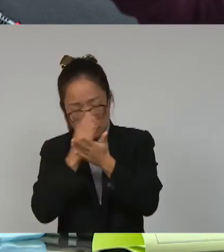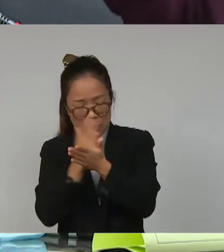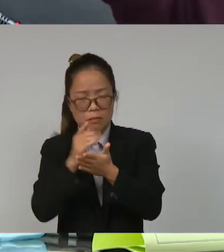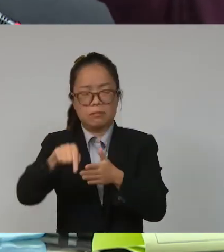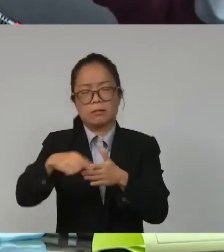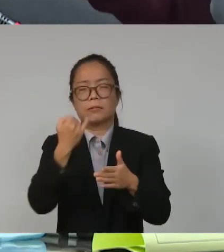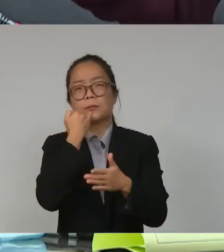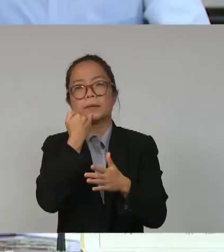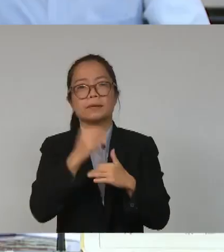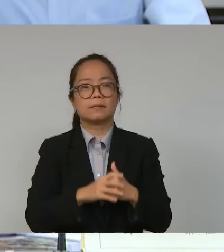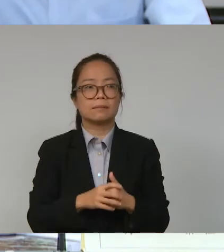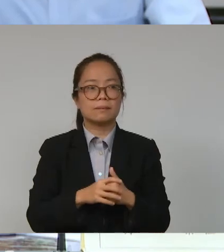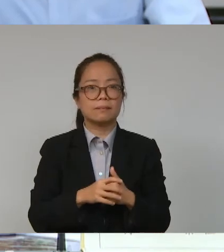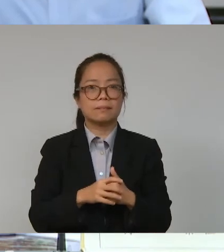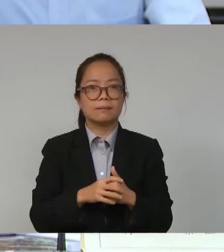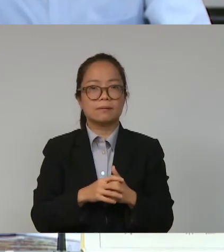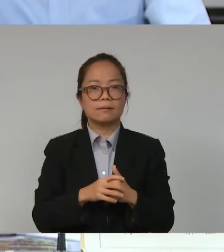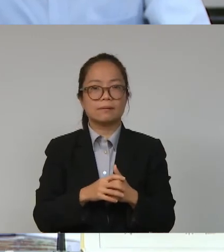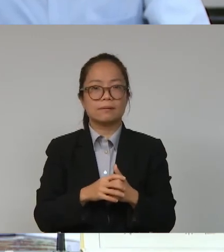谢谢。